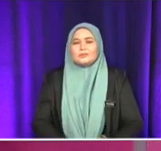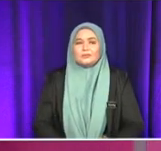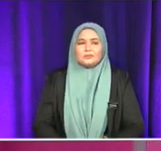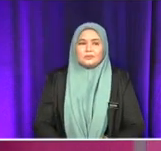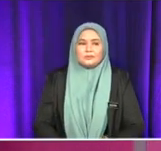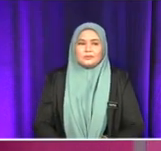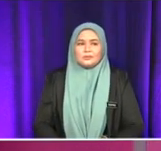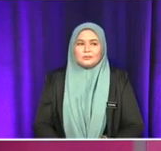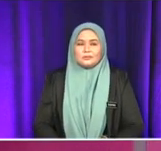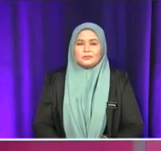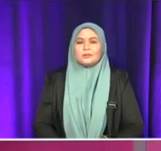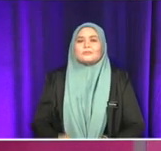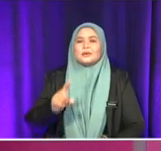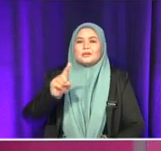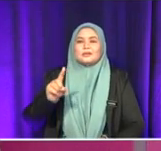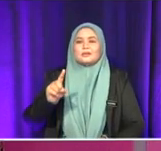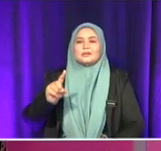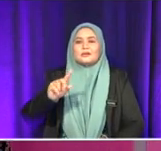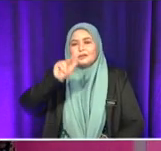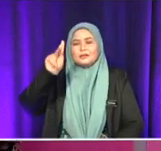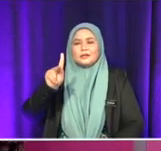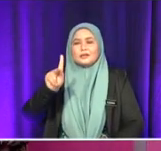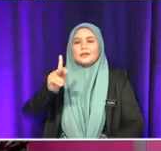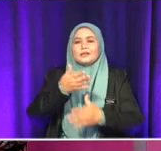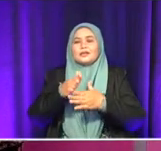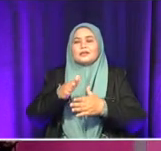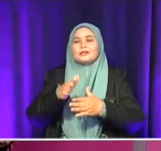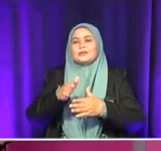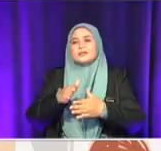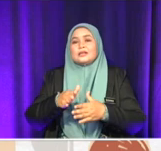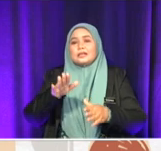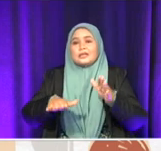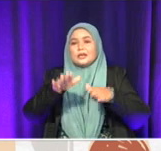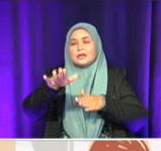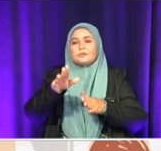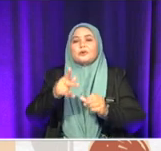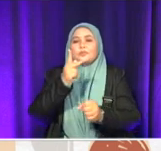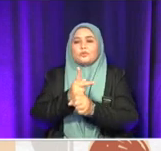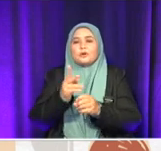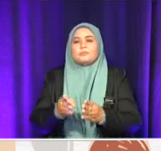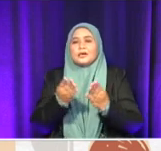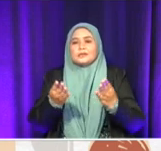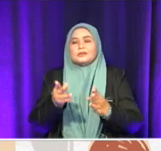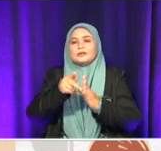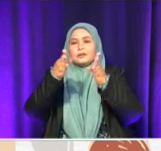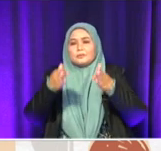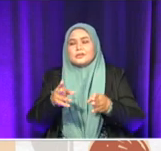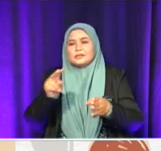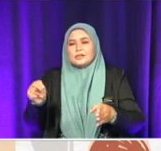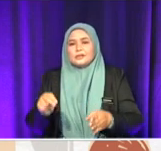Oke manakah antara Berikut merupakan langkah memperkokoh bahasa kebangsaan